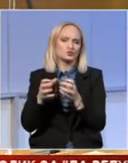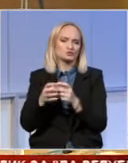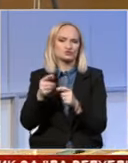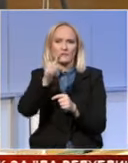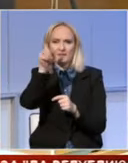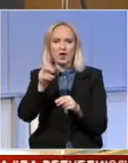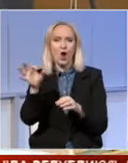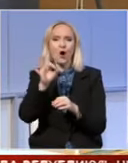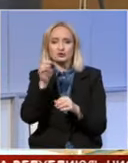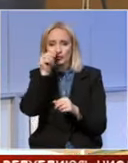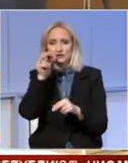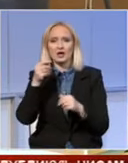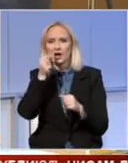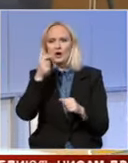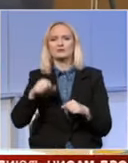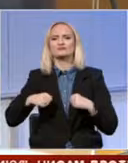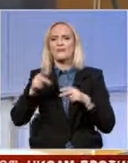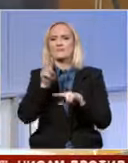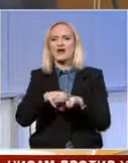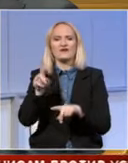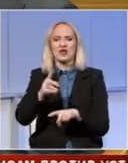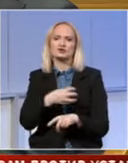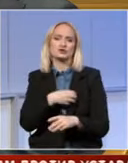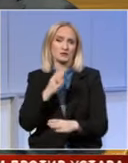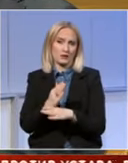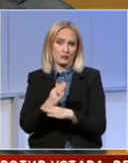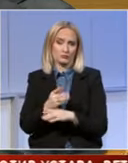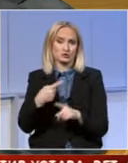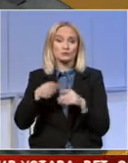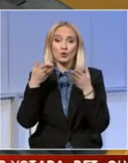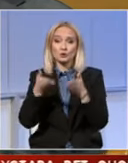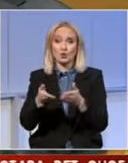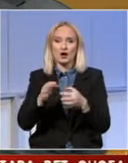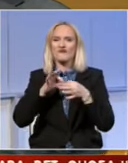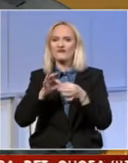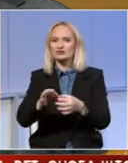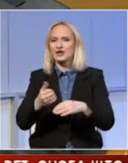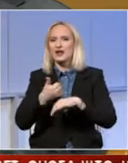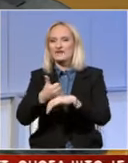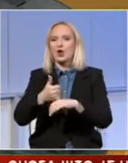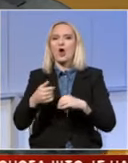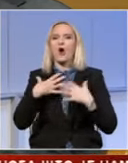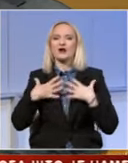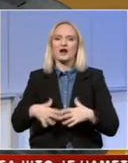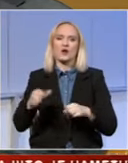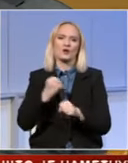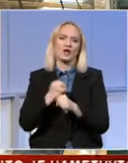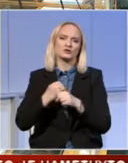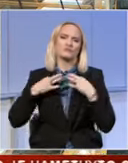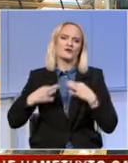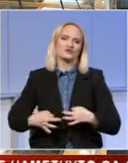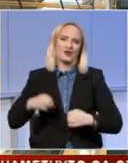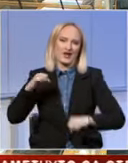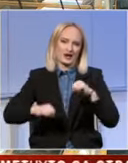je osnovnih ljudskih i građanskih prava, a ne socijalne pomoći. Zbog toga bi koordinacija nadležnih organa u obavljanju